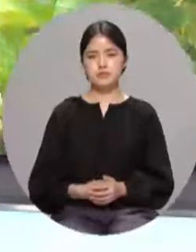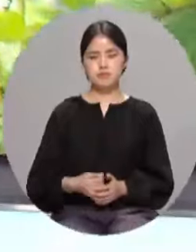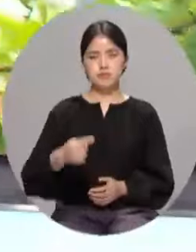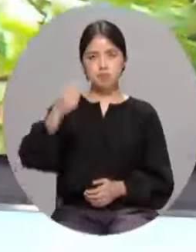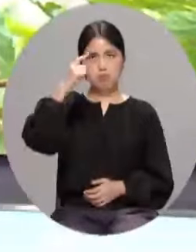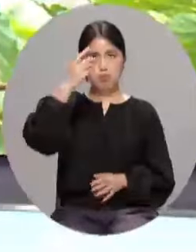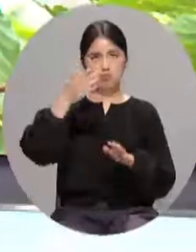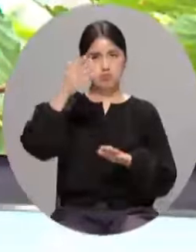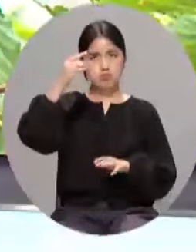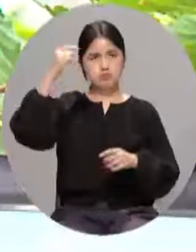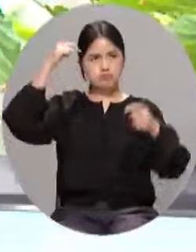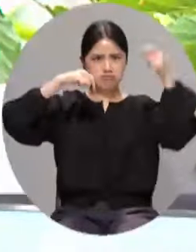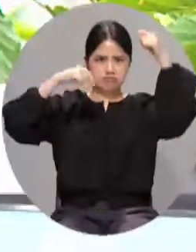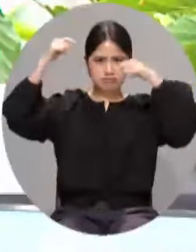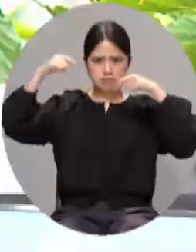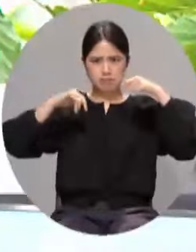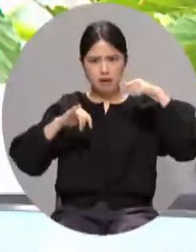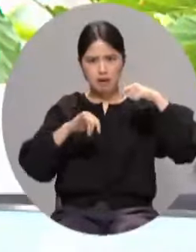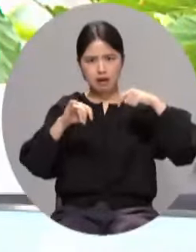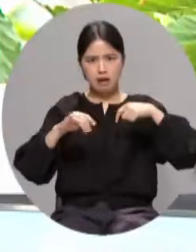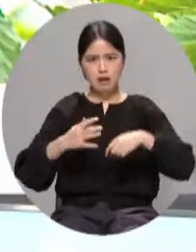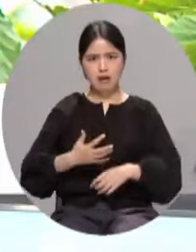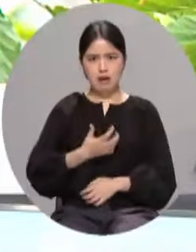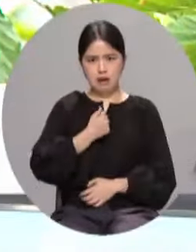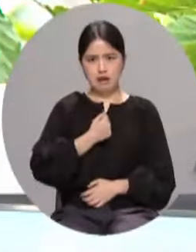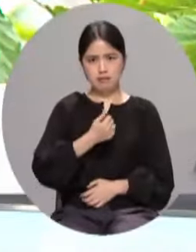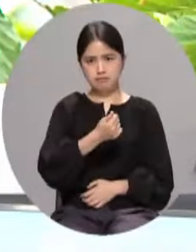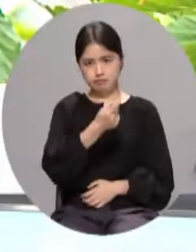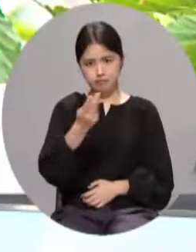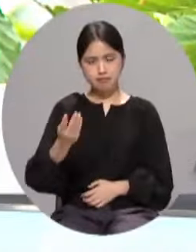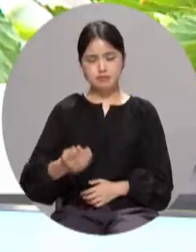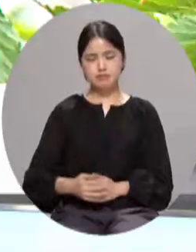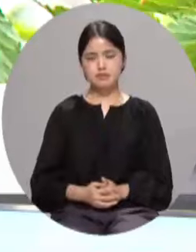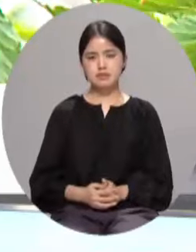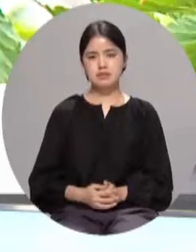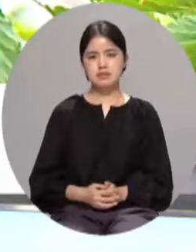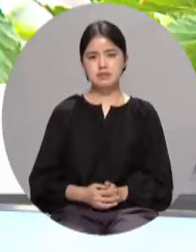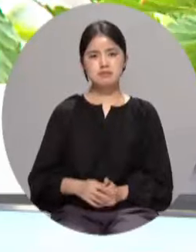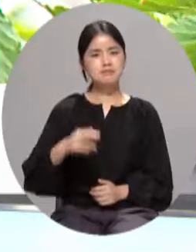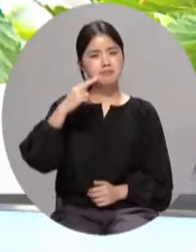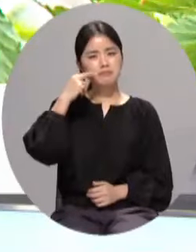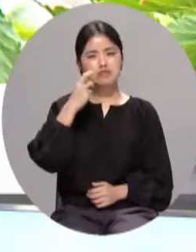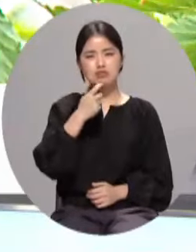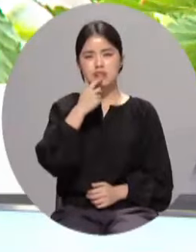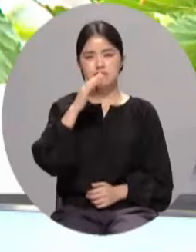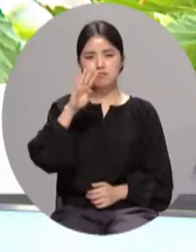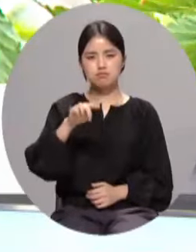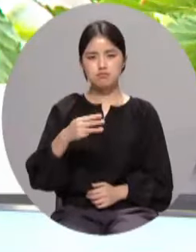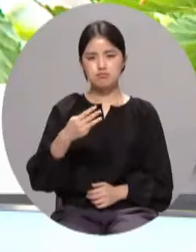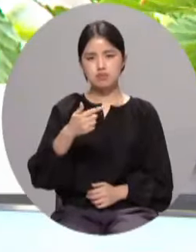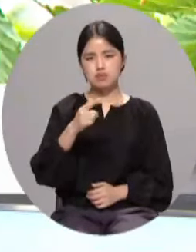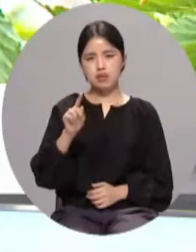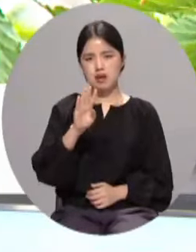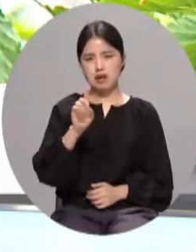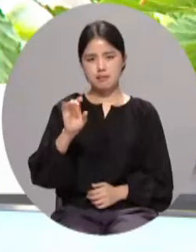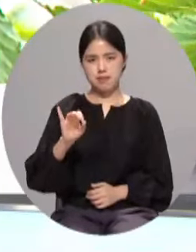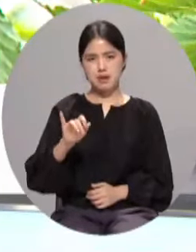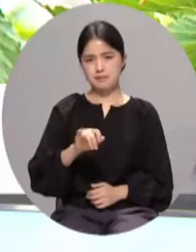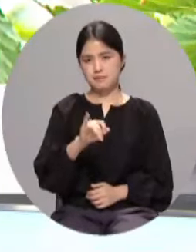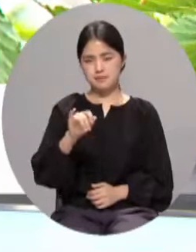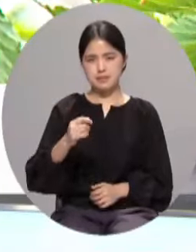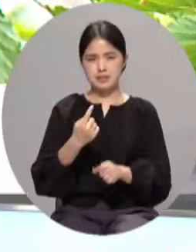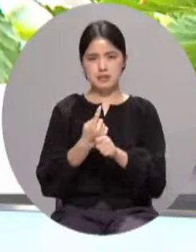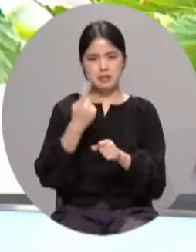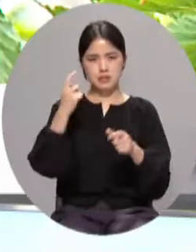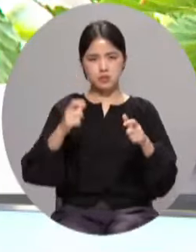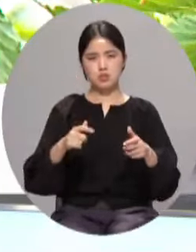머리로 떨어지는 유충 때문에 깜짝 놀랐다는 분들이 적지 않습니다. 미국 흰불나방이란 해충인데 지난해